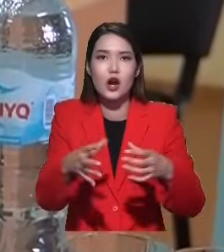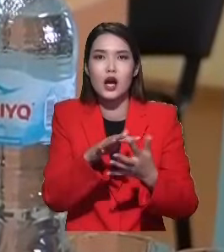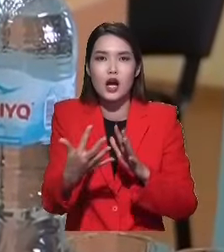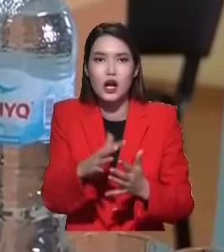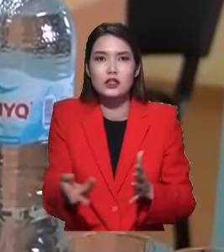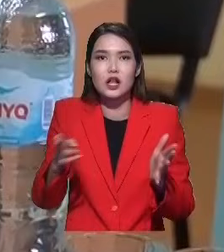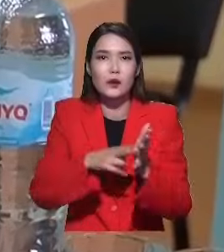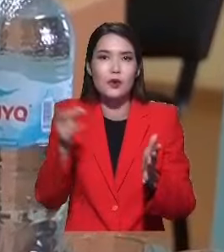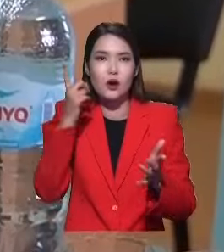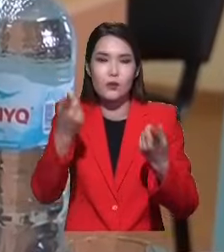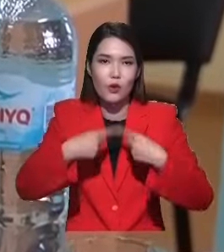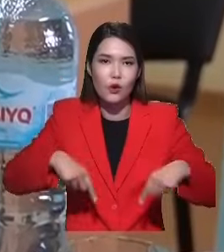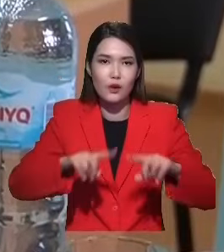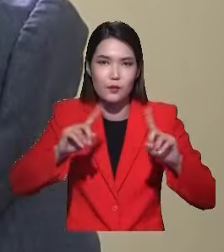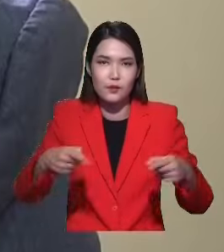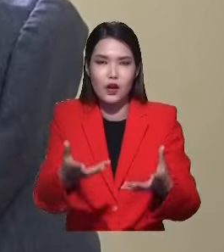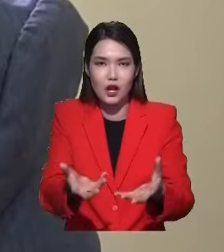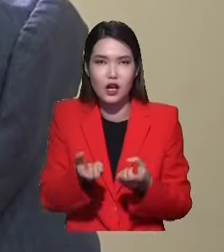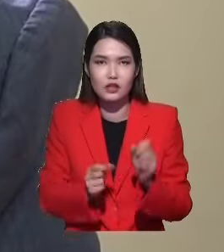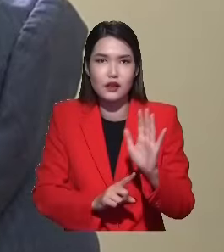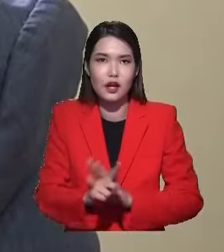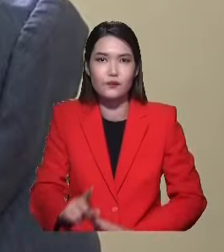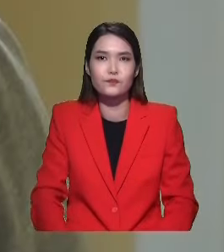көшпелі мобильді қоғамдық қабылдау өткізді.